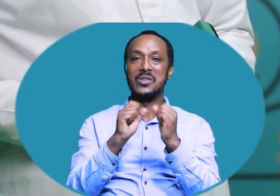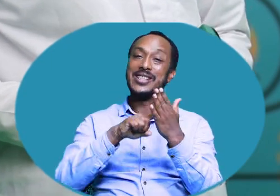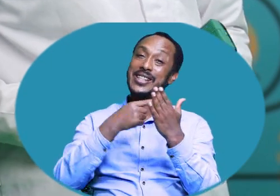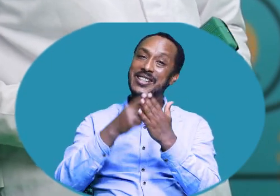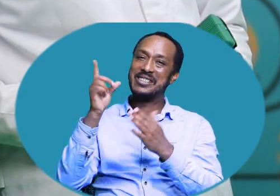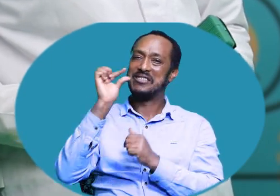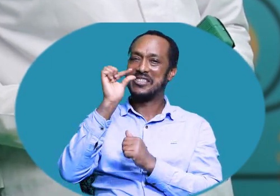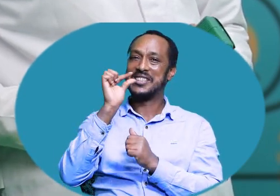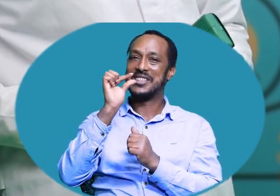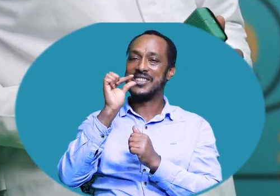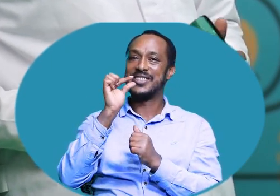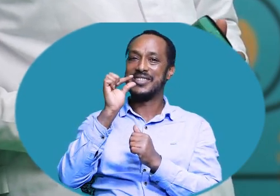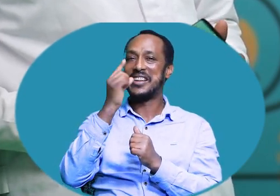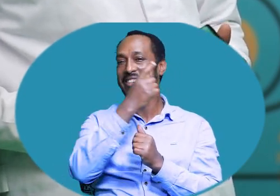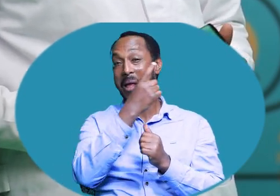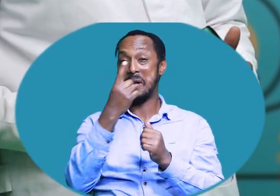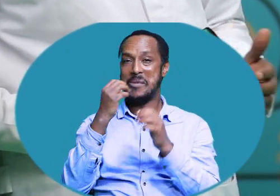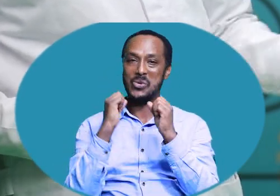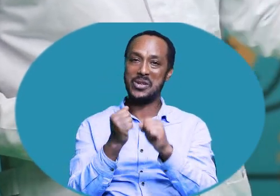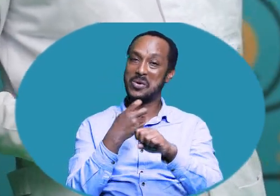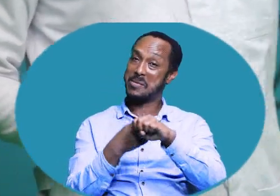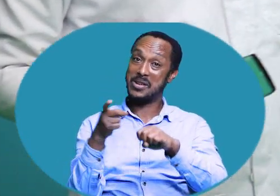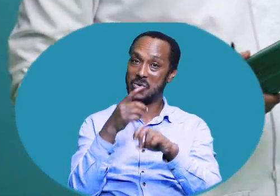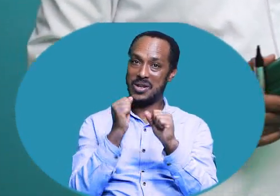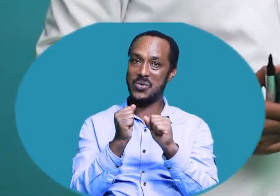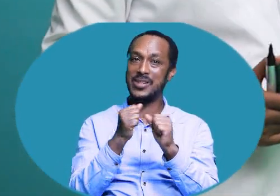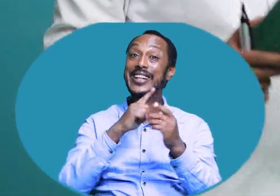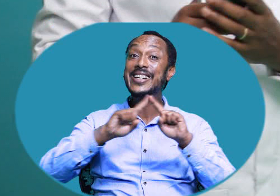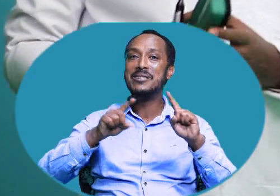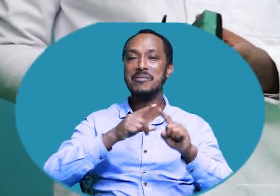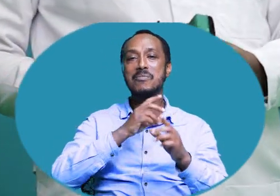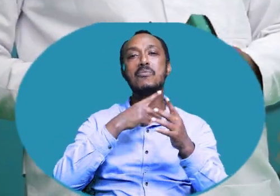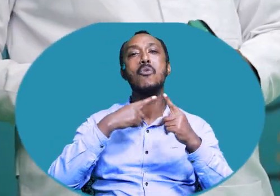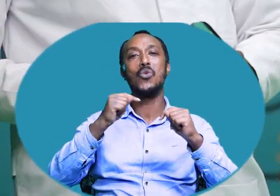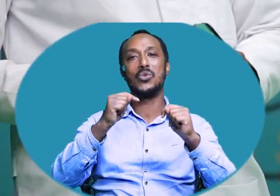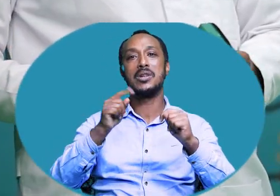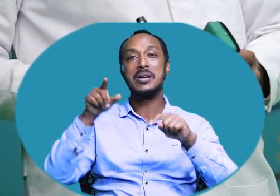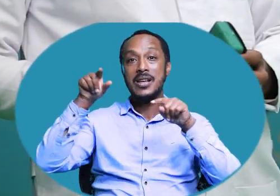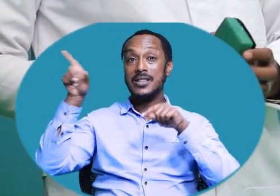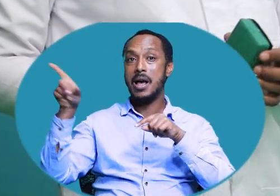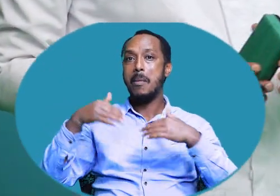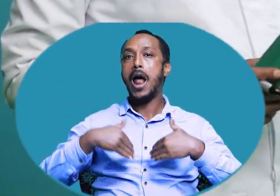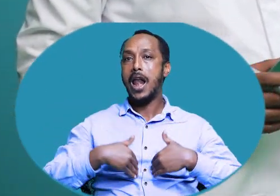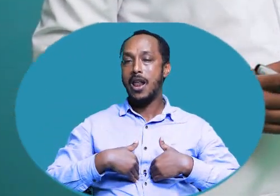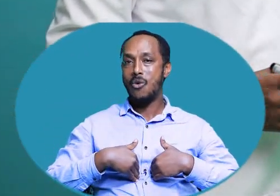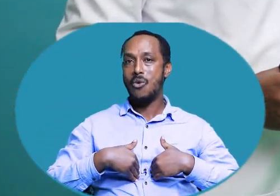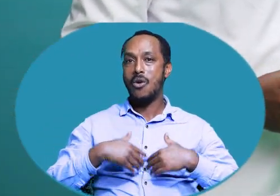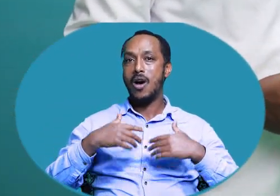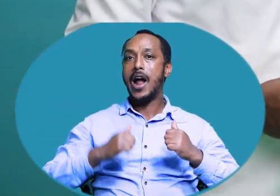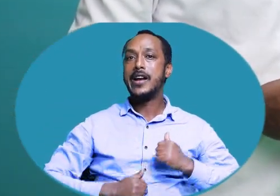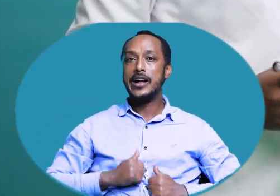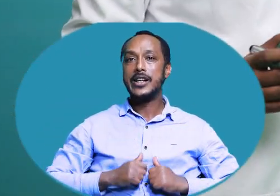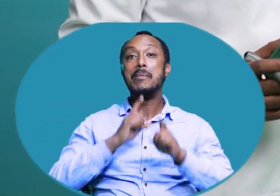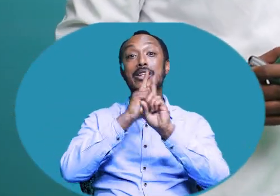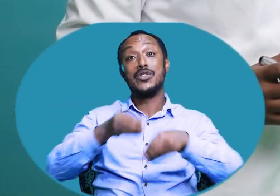ትንሽ ሞክሯቸው። ምናልባት እኔ የሰሯቸውና እዝጌ የሰጧችሁ አንድ አይነት ጥያቄዎች ላይሆኑ ይችላሉ። ስለዚህ እነዚህ